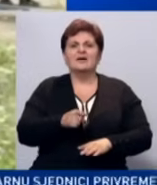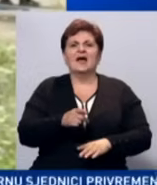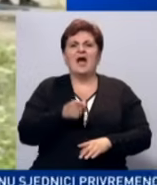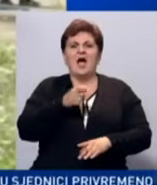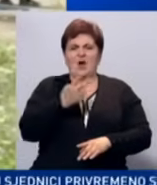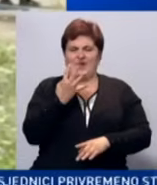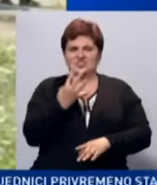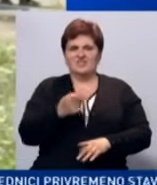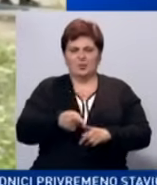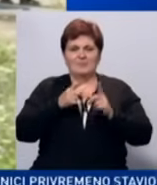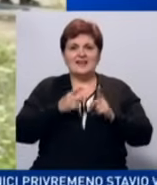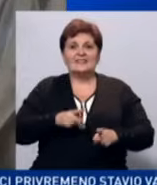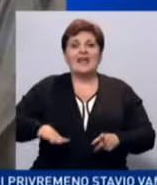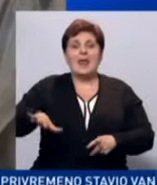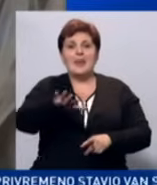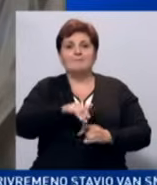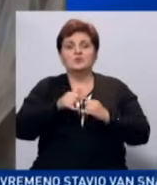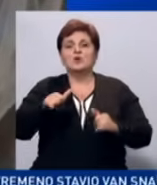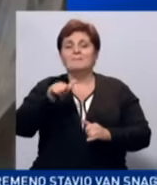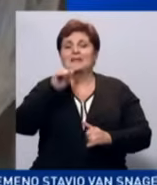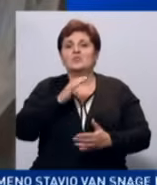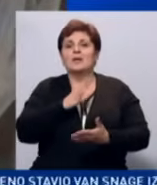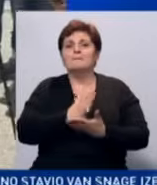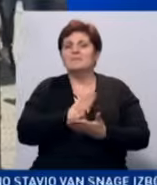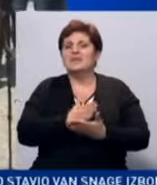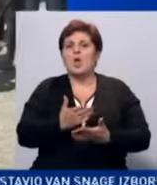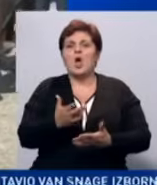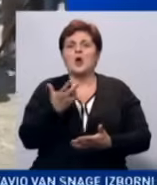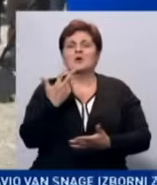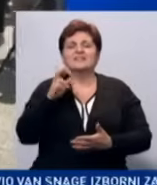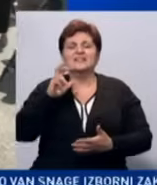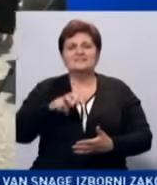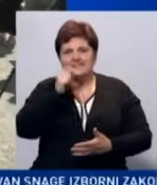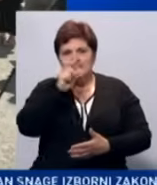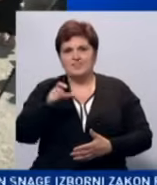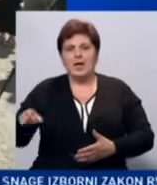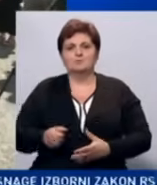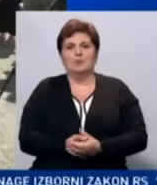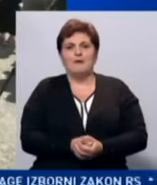i Trnopolje tokom rata na području Prijedora prošlo je oko 30.000 logoraša.